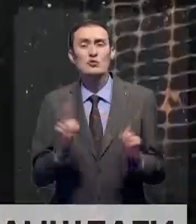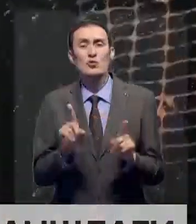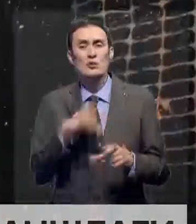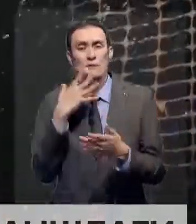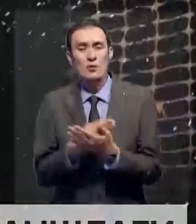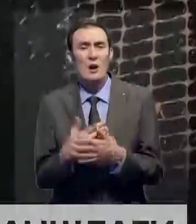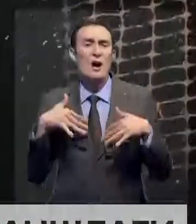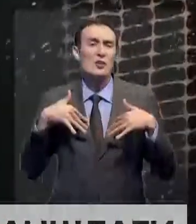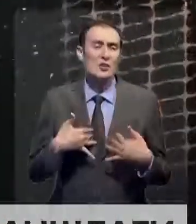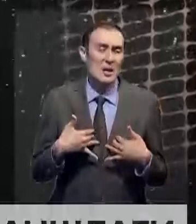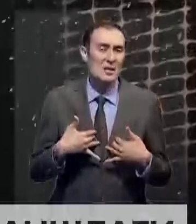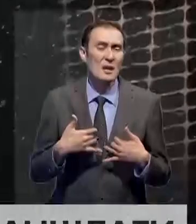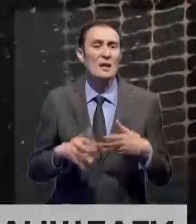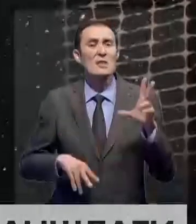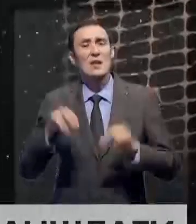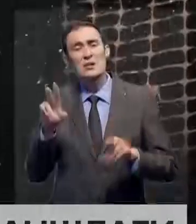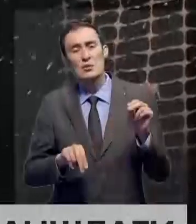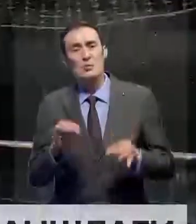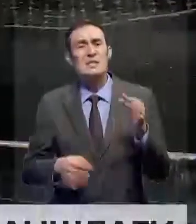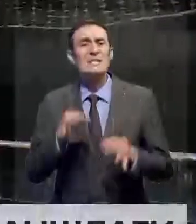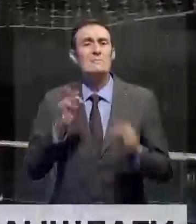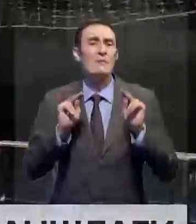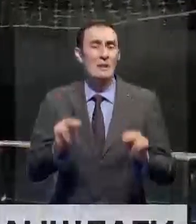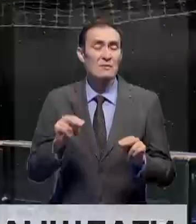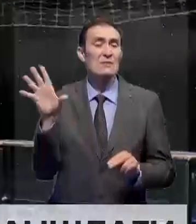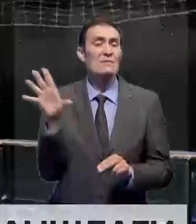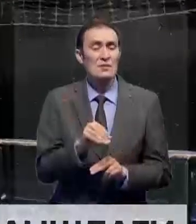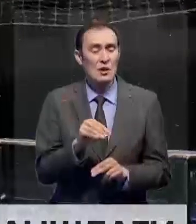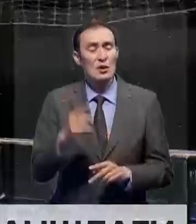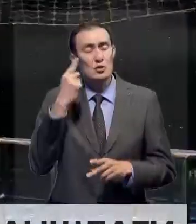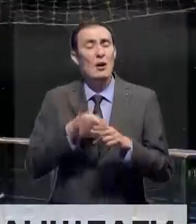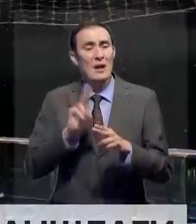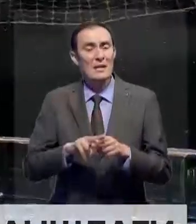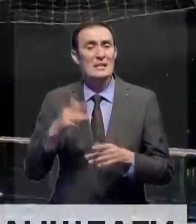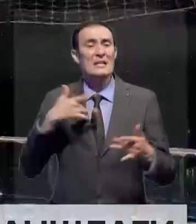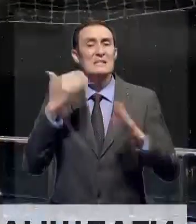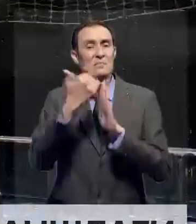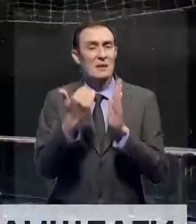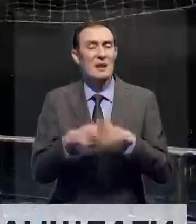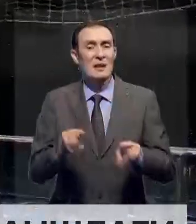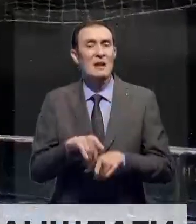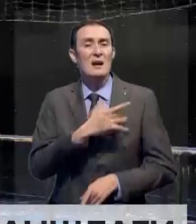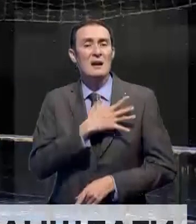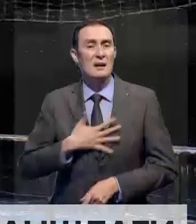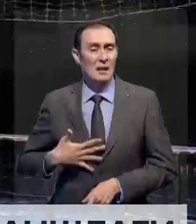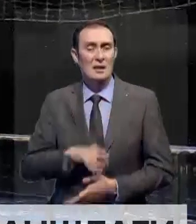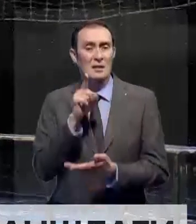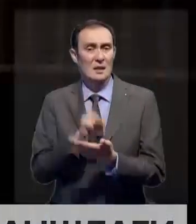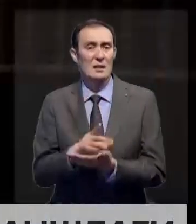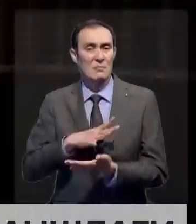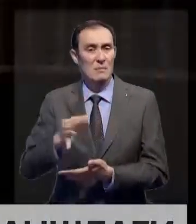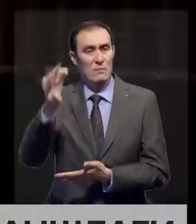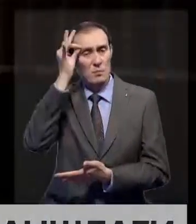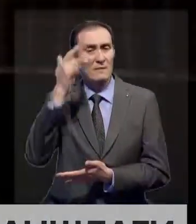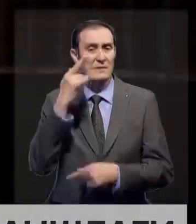свое. Отчаяние, порыв или надежду на справедливость. И все они считают этот спектакль как рана, которая должна быть открытой.